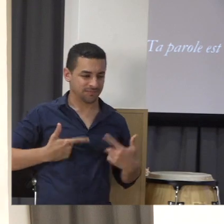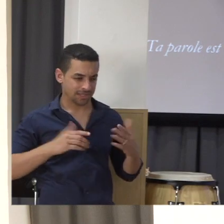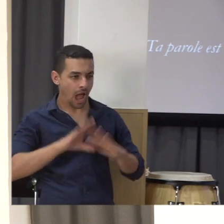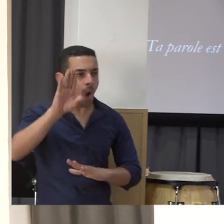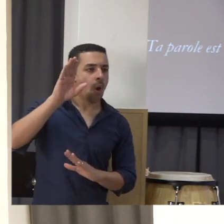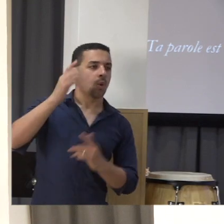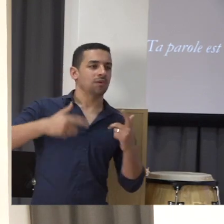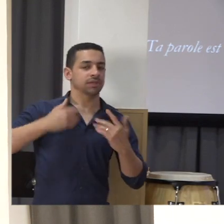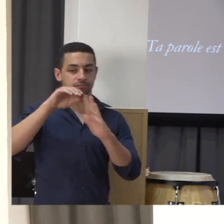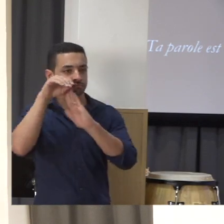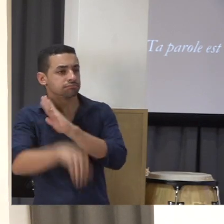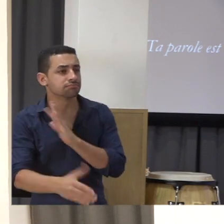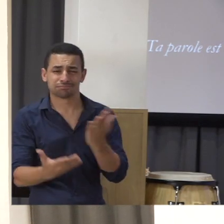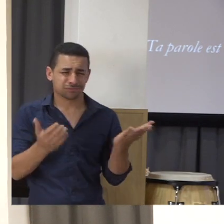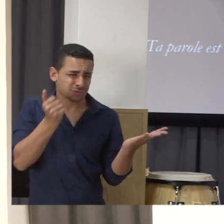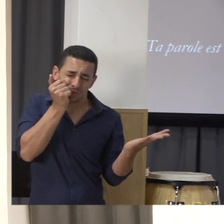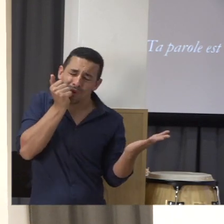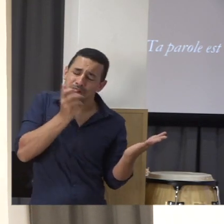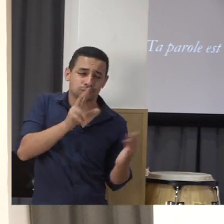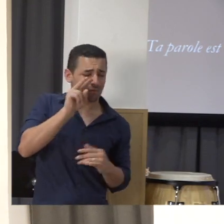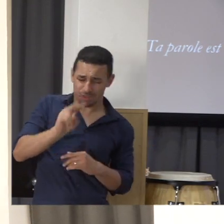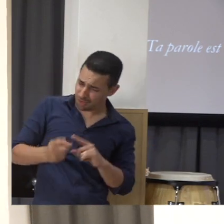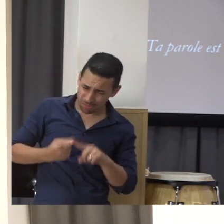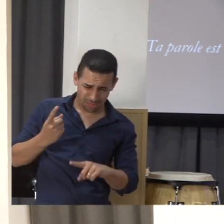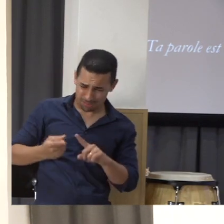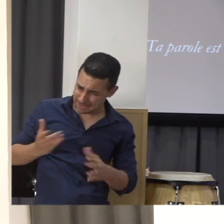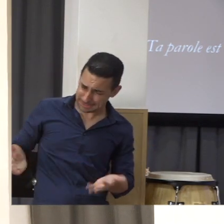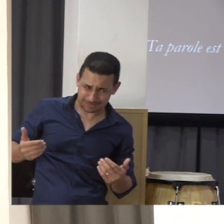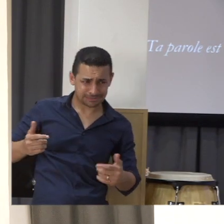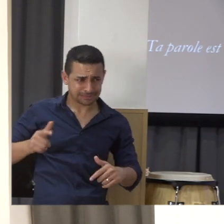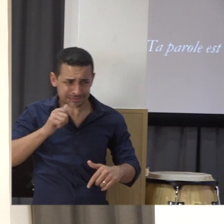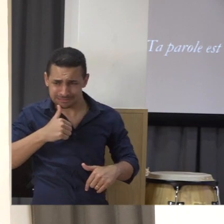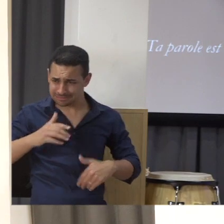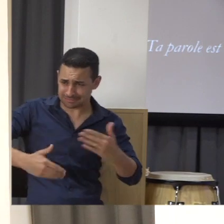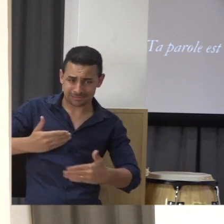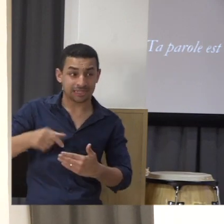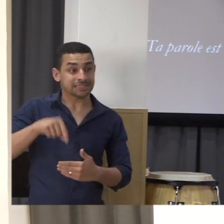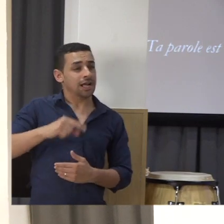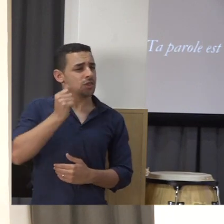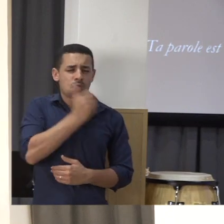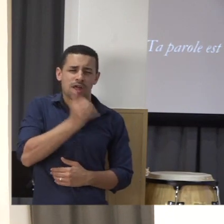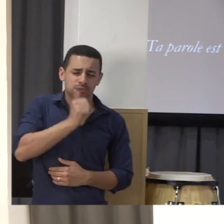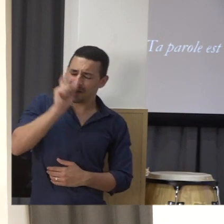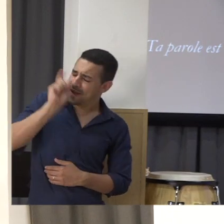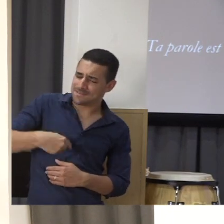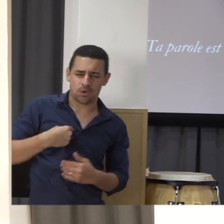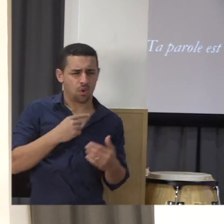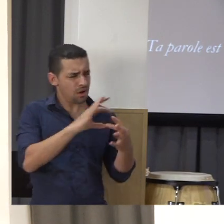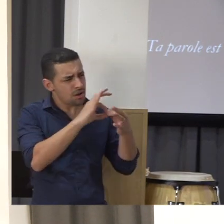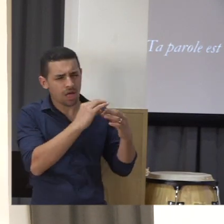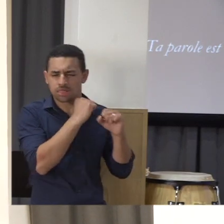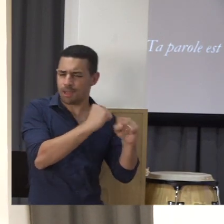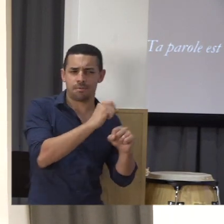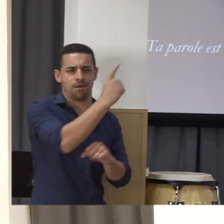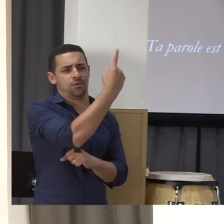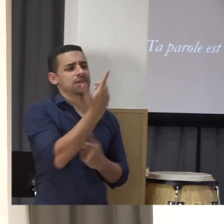des bas, chaque jour compte. Et c'est chaque jour que je dois dépendre de lui. La prière de